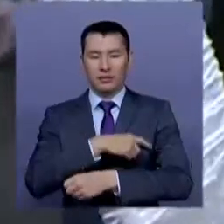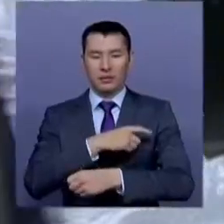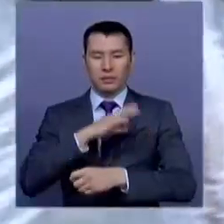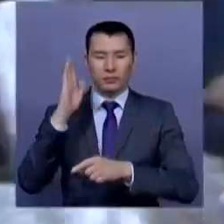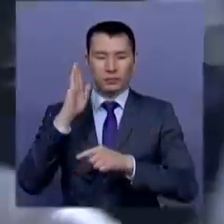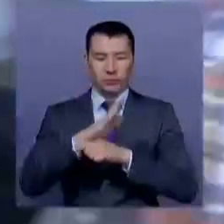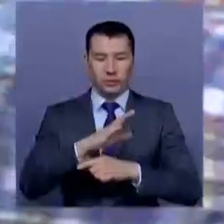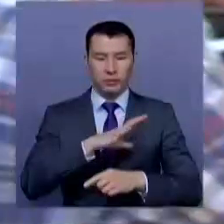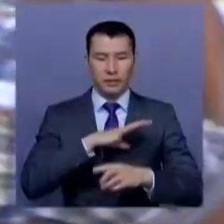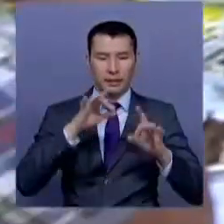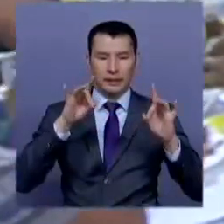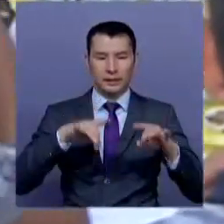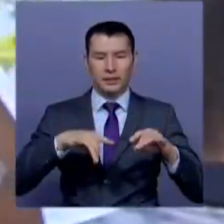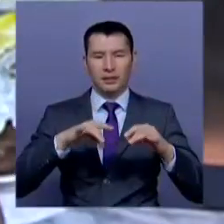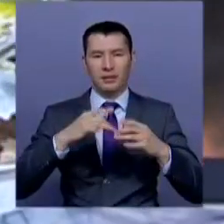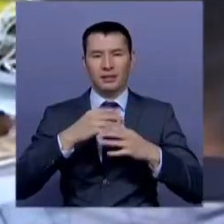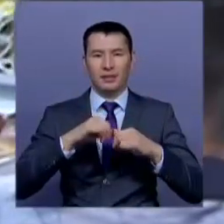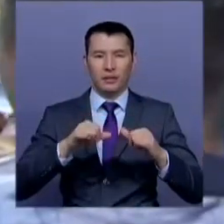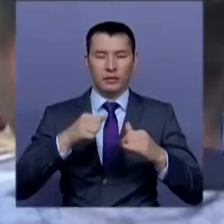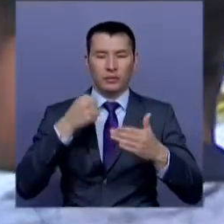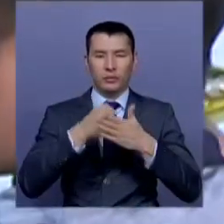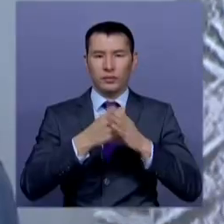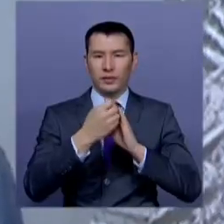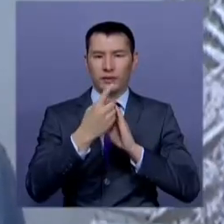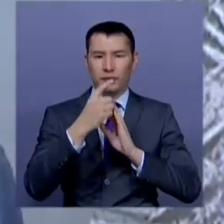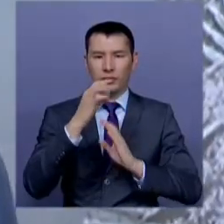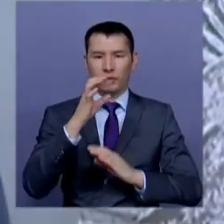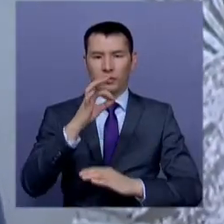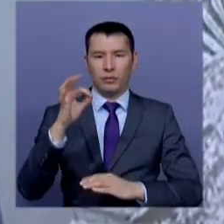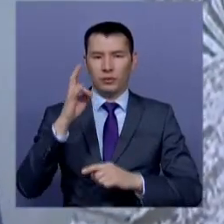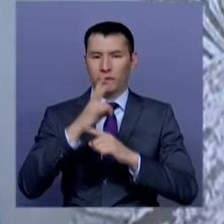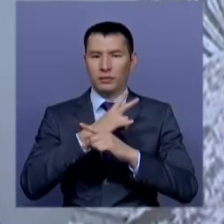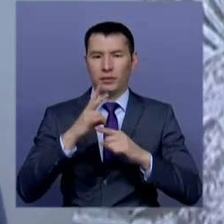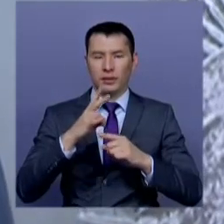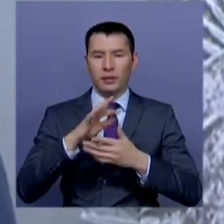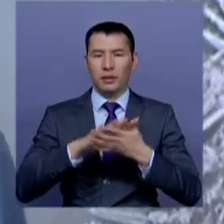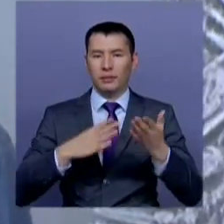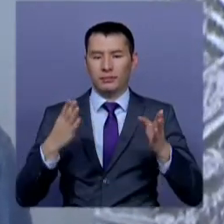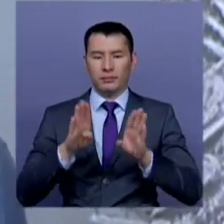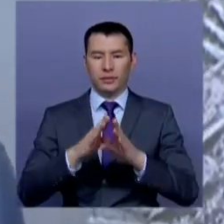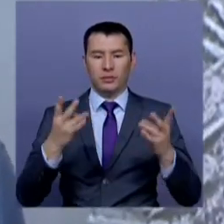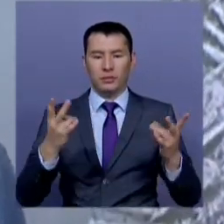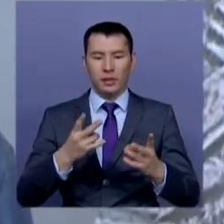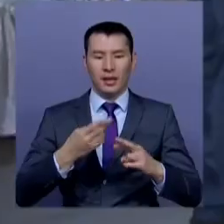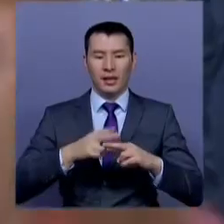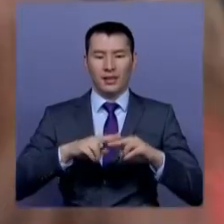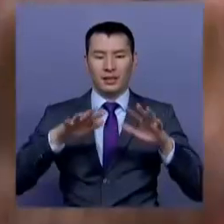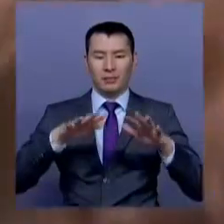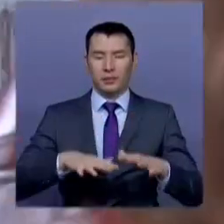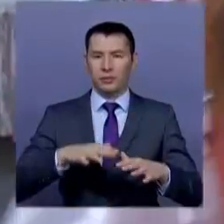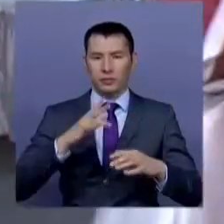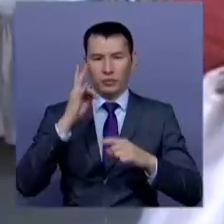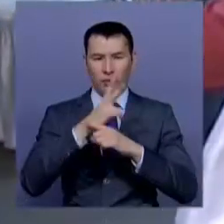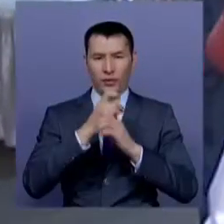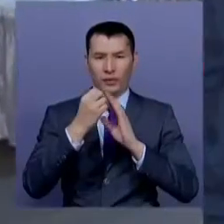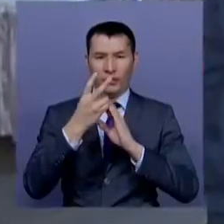карантина рестораны и кафе должны работать до 23:00. Но в этом заведении принимали клиентов и после полуночи, организовав